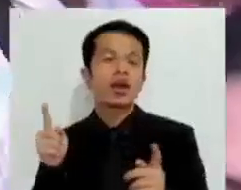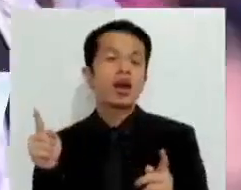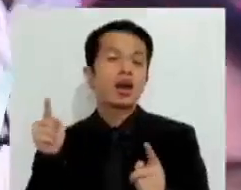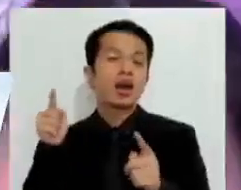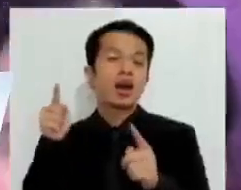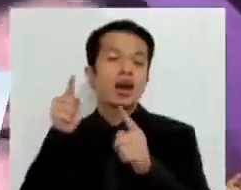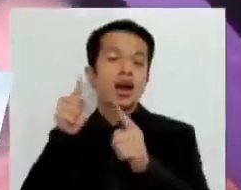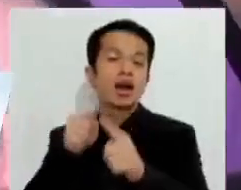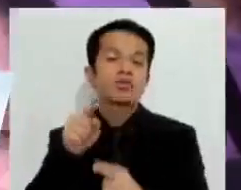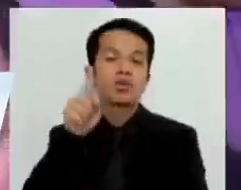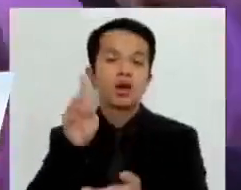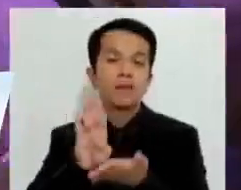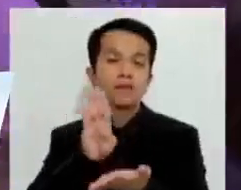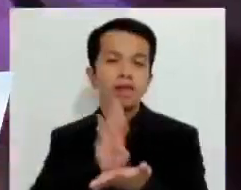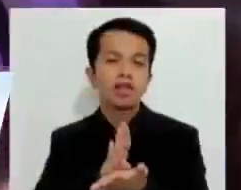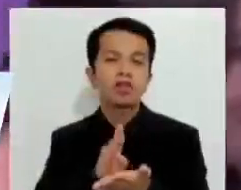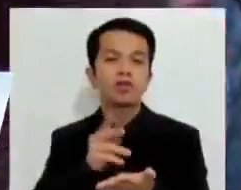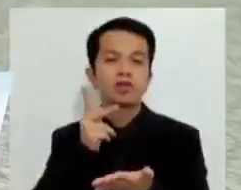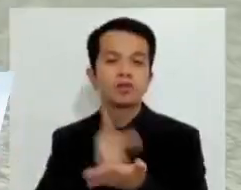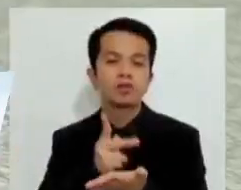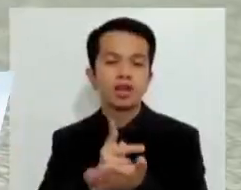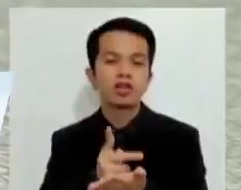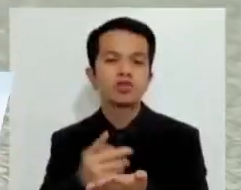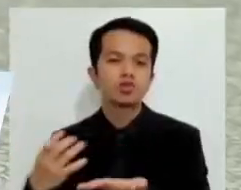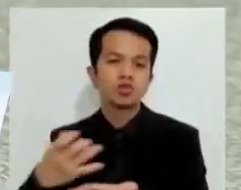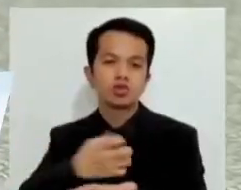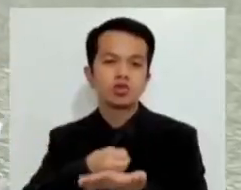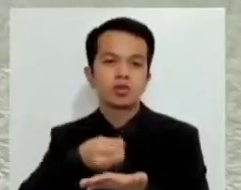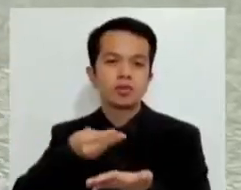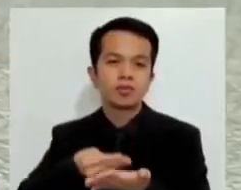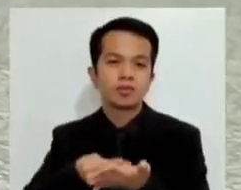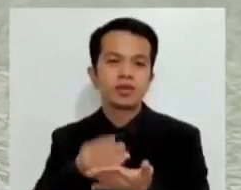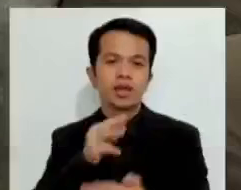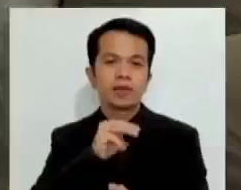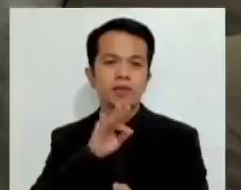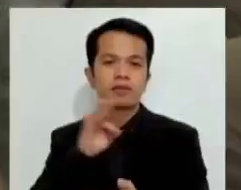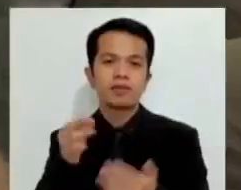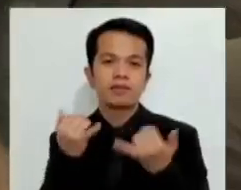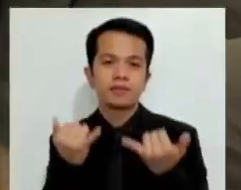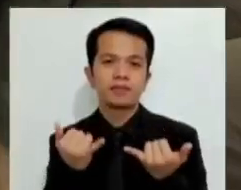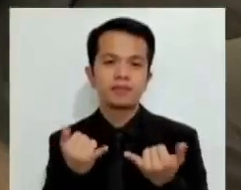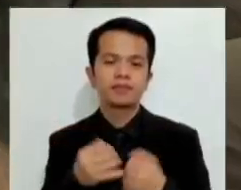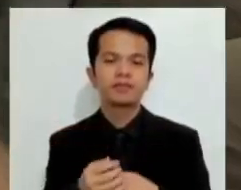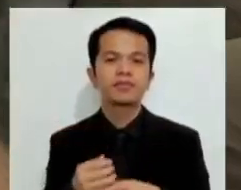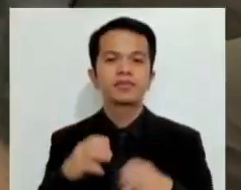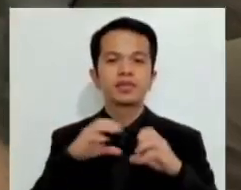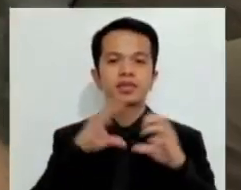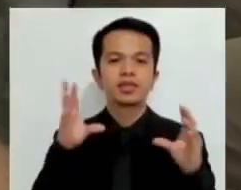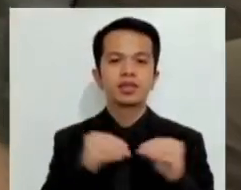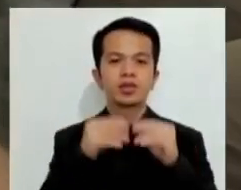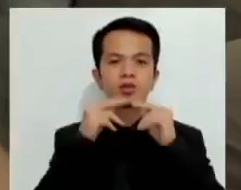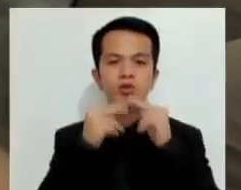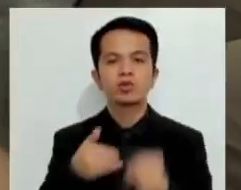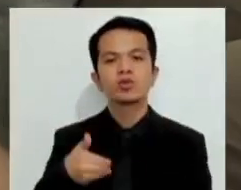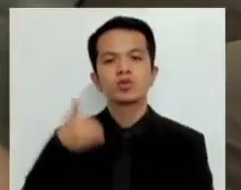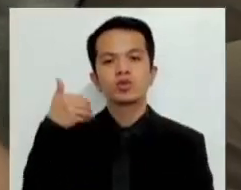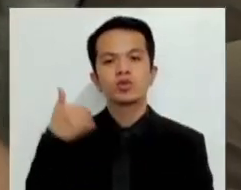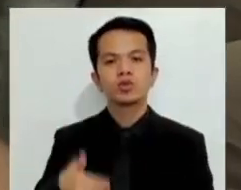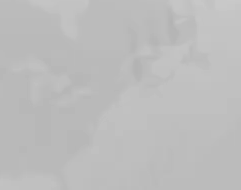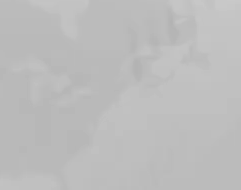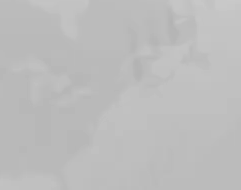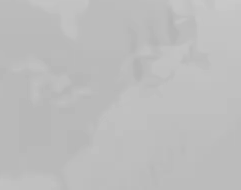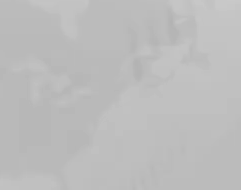ng MMFF ngayong taon. Para sa GMA Integrated News, Nelson Canlas ang inyong saksi.